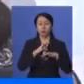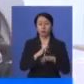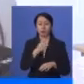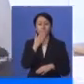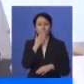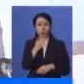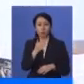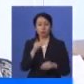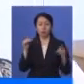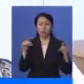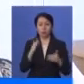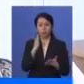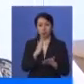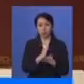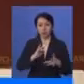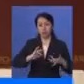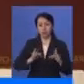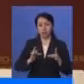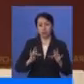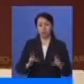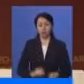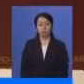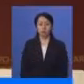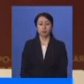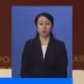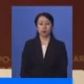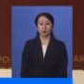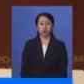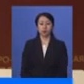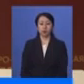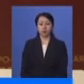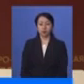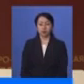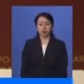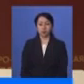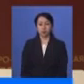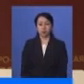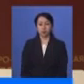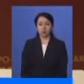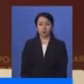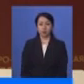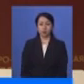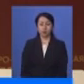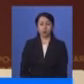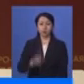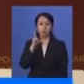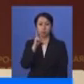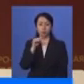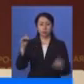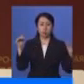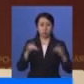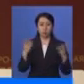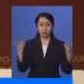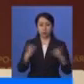студентов на наличие интернета за таха нога валялась то аппарат дарят нубаса это количество студентов